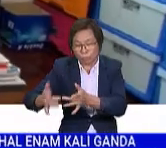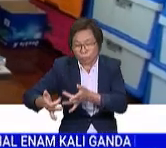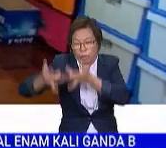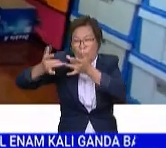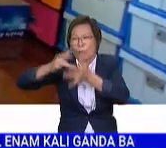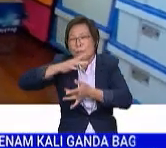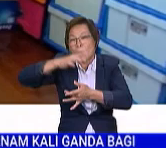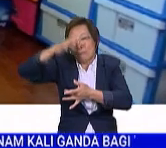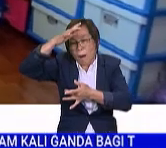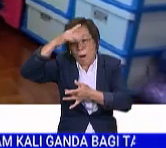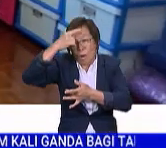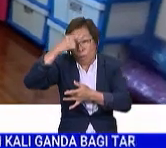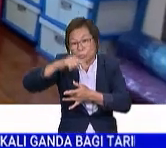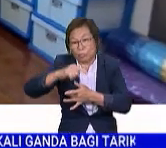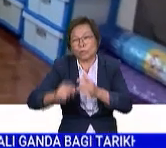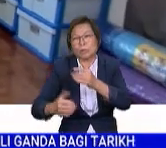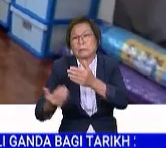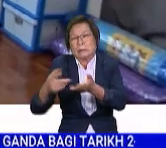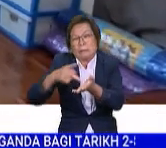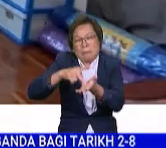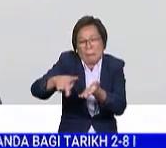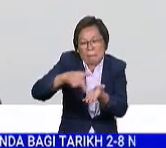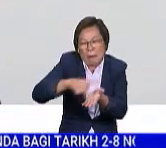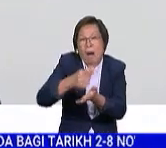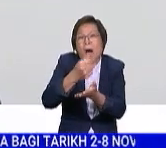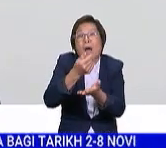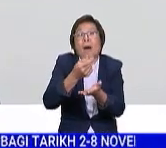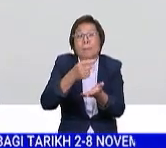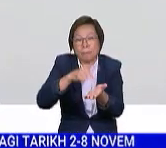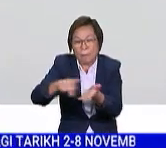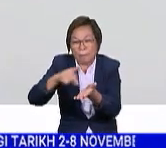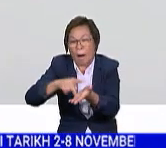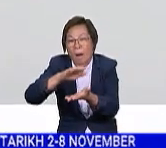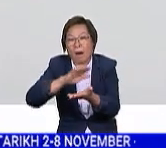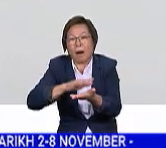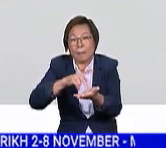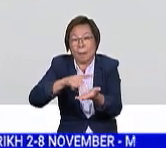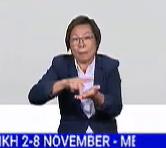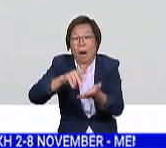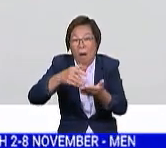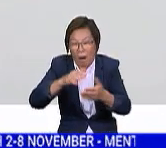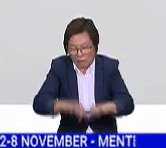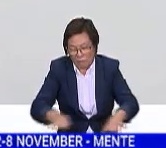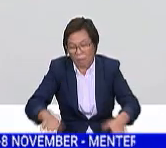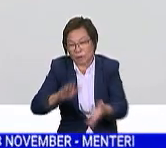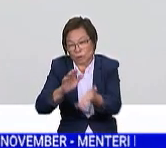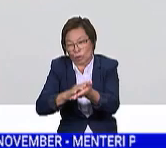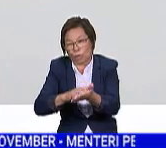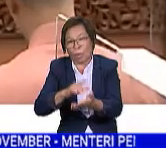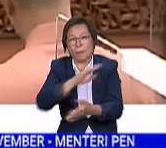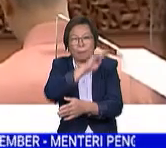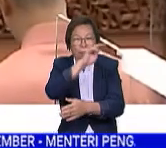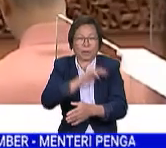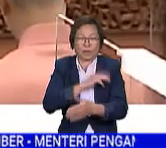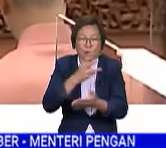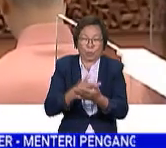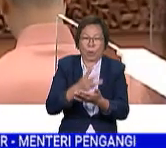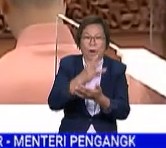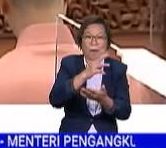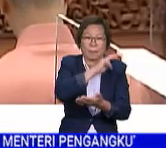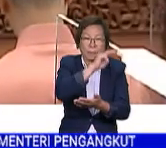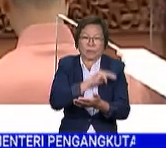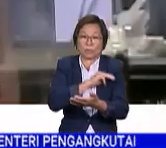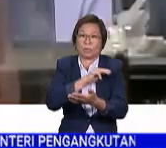meringankan beban Ibu Bapa untuk menanggung cause persekolahan anak-anak mereka kelak jumlah lepas Menteri Keuangan Tengku Dato Sri